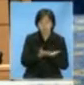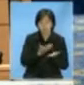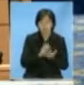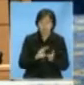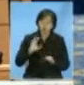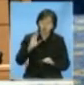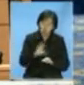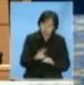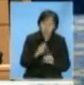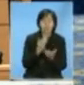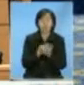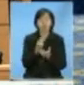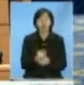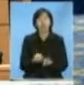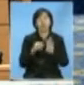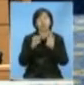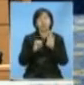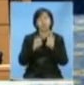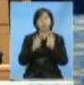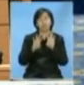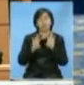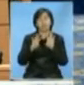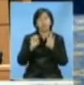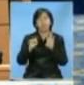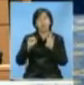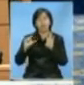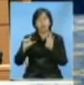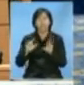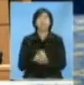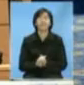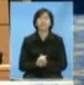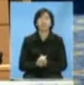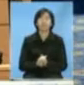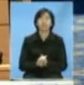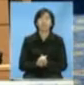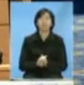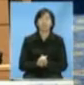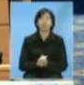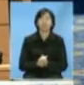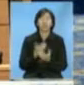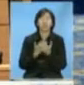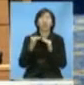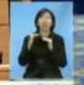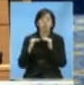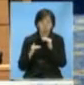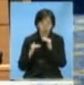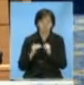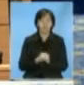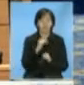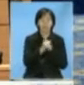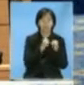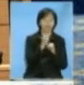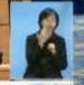ลงทุนมีเพียง 4.4 แสนล้านบาทนะครับกลับลดลงจาก